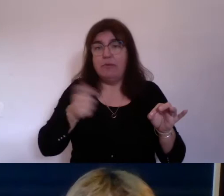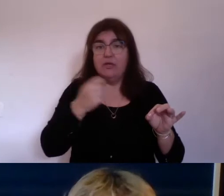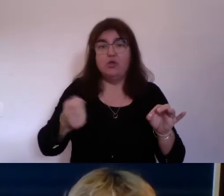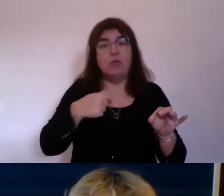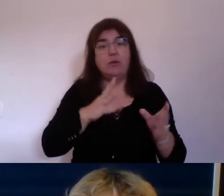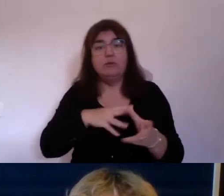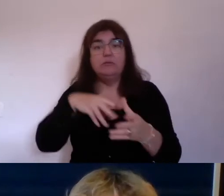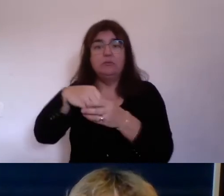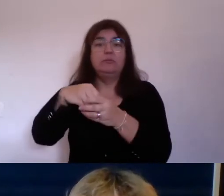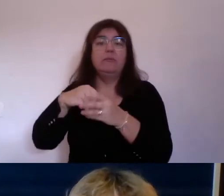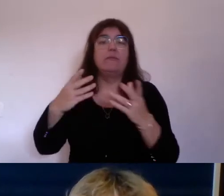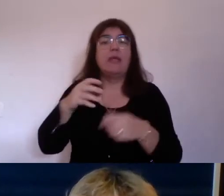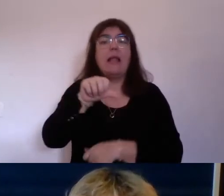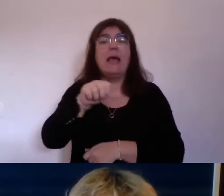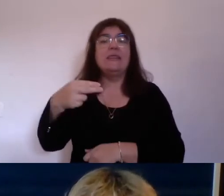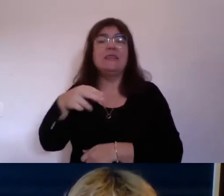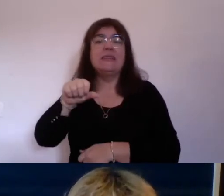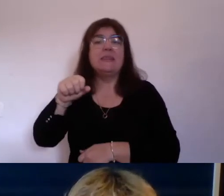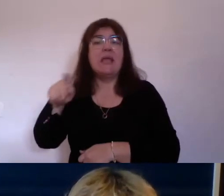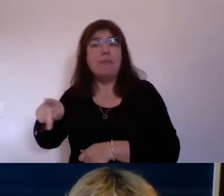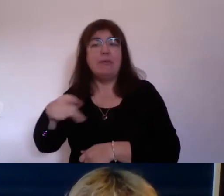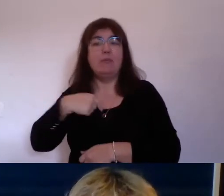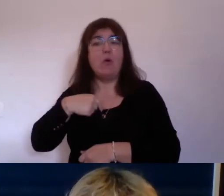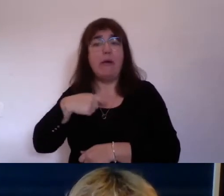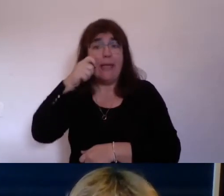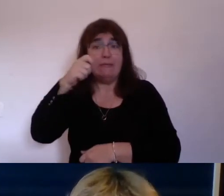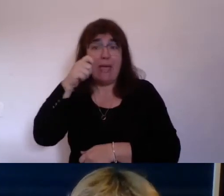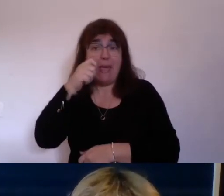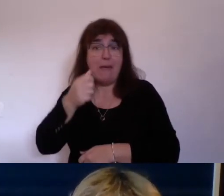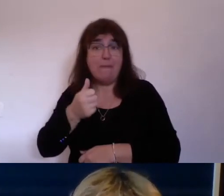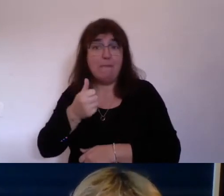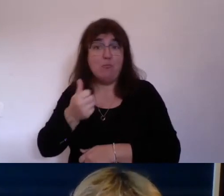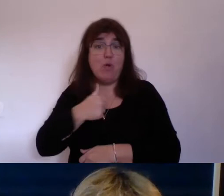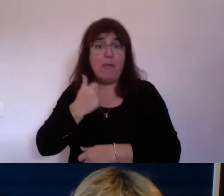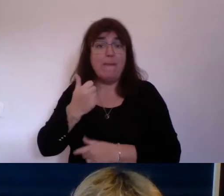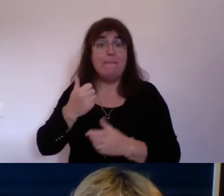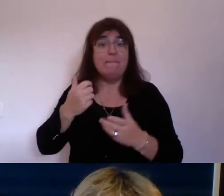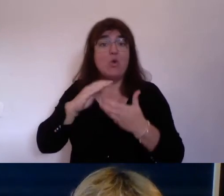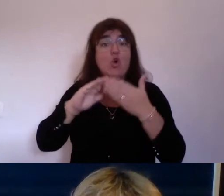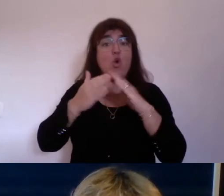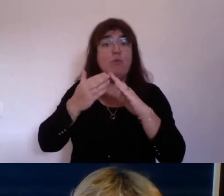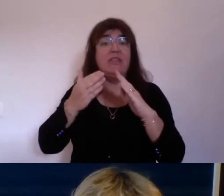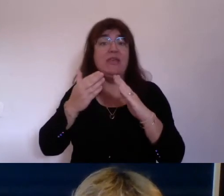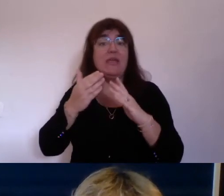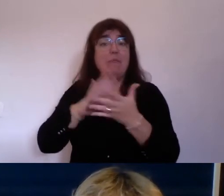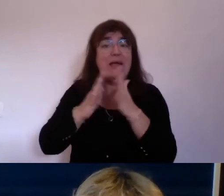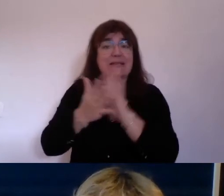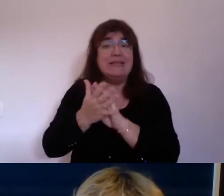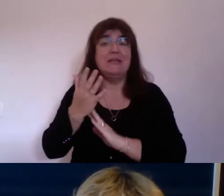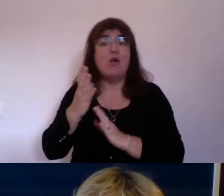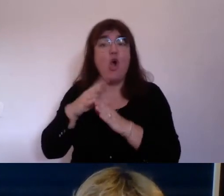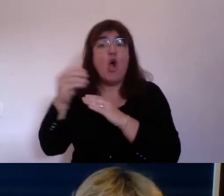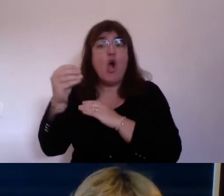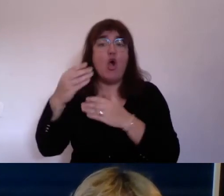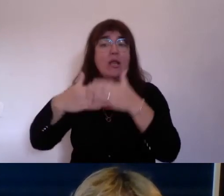d'appui à la performance, l'ANAP, où je suis l'expert de l'ANAP en charge de la communauté de pratique autonomie hors les murs. Et on voit bien qu'il y a un